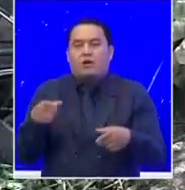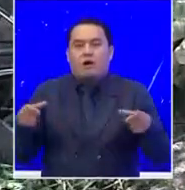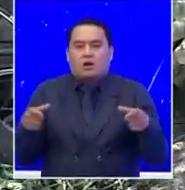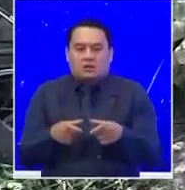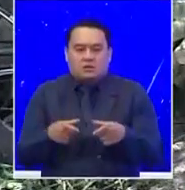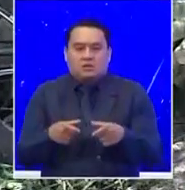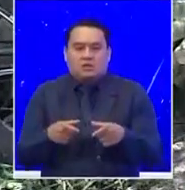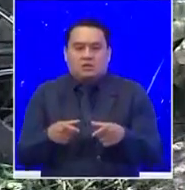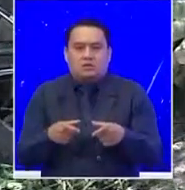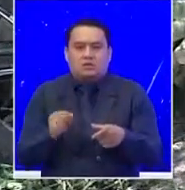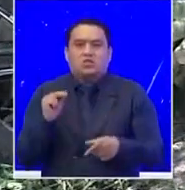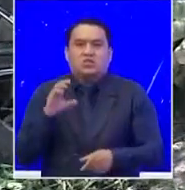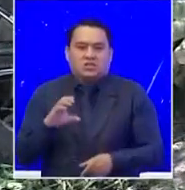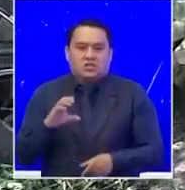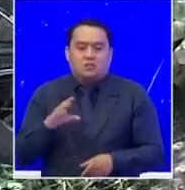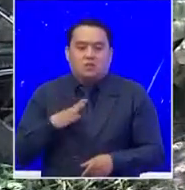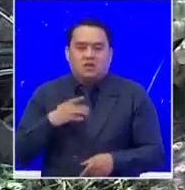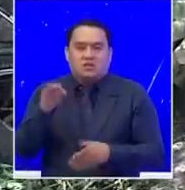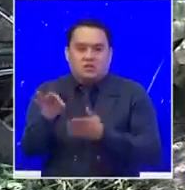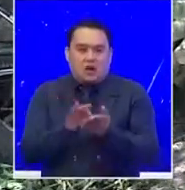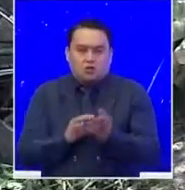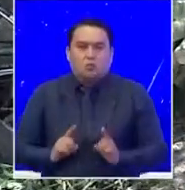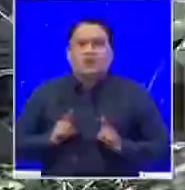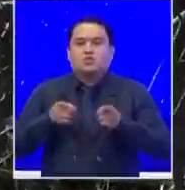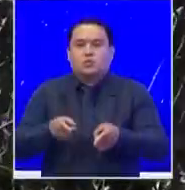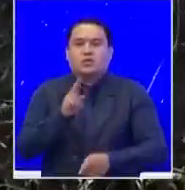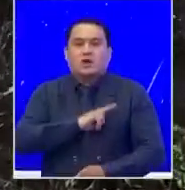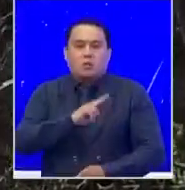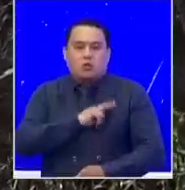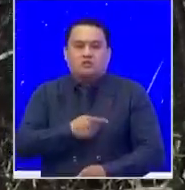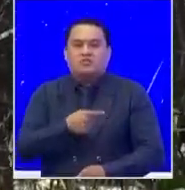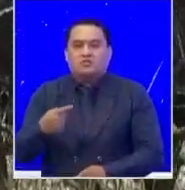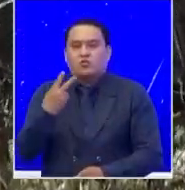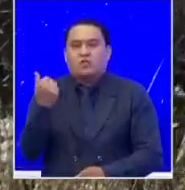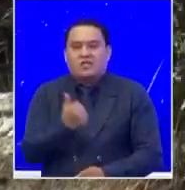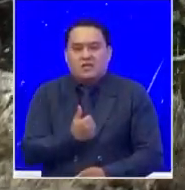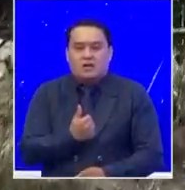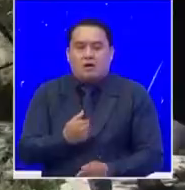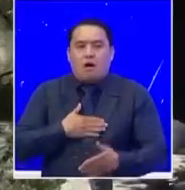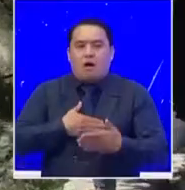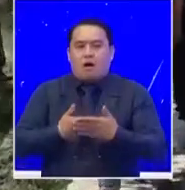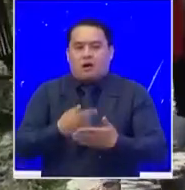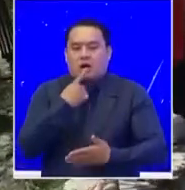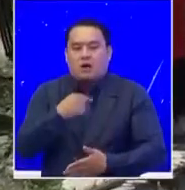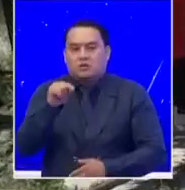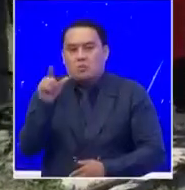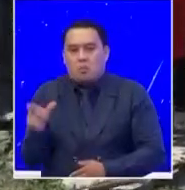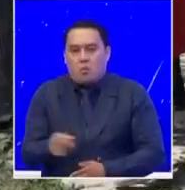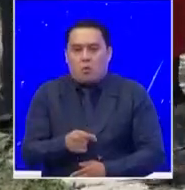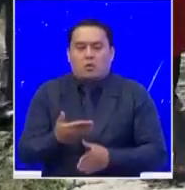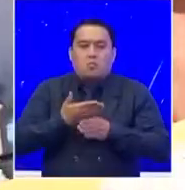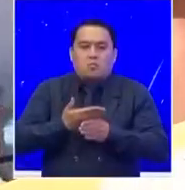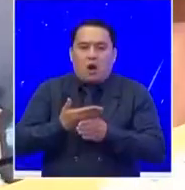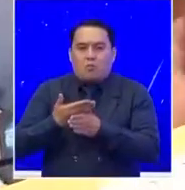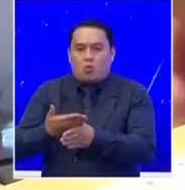объявили ЧС, мы сразу же приступили к работе. В течение 2 недель активисты организации «Красный полумесяц» намерены